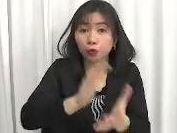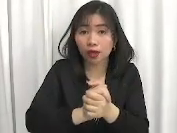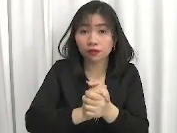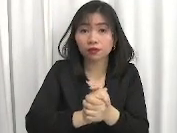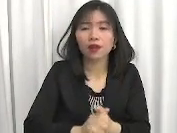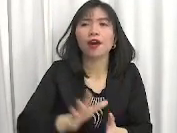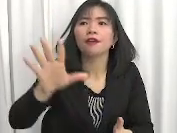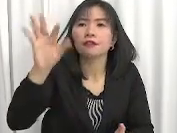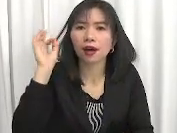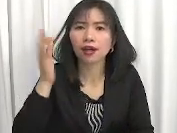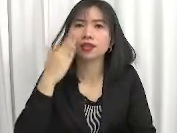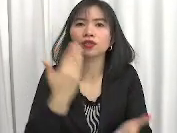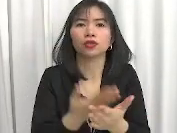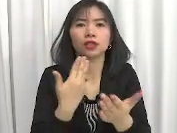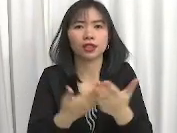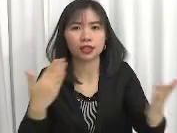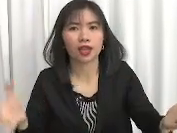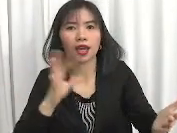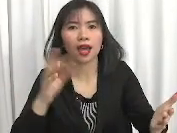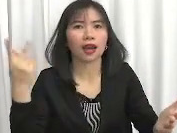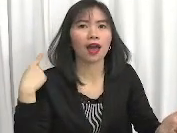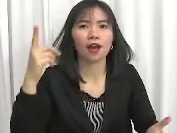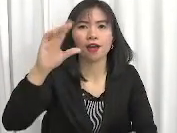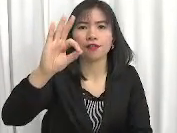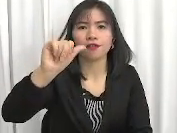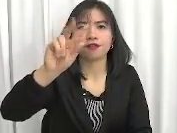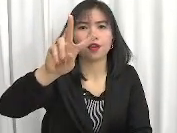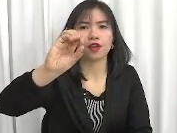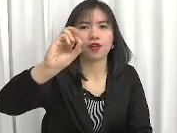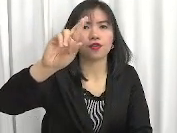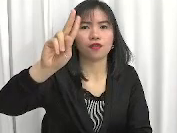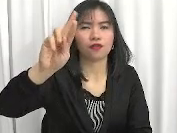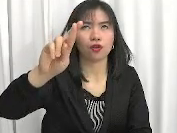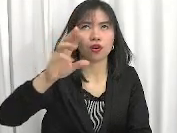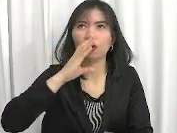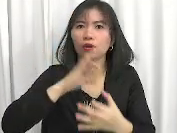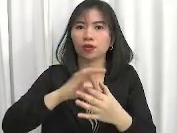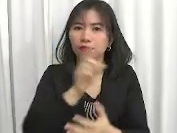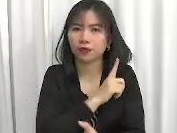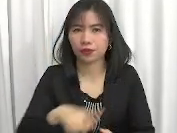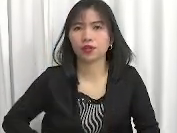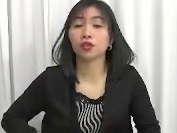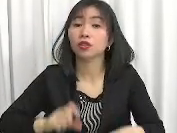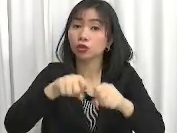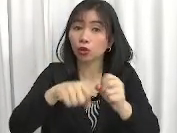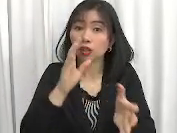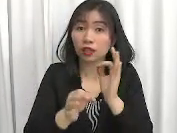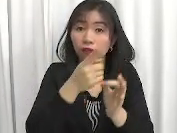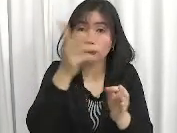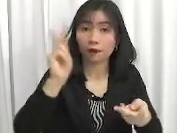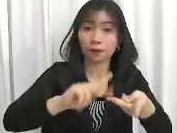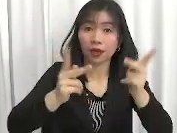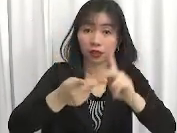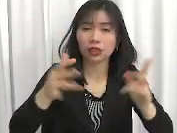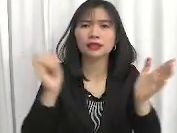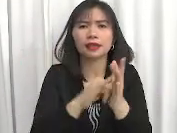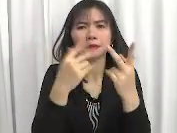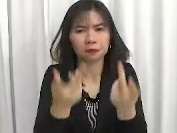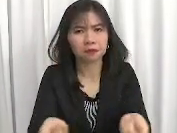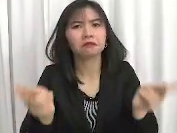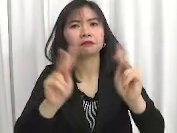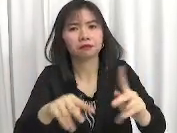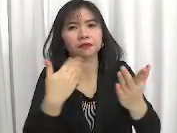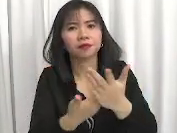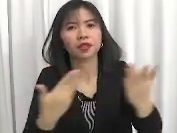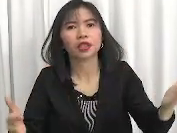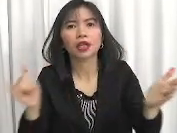favor of the Lord. Mm. So, nung tayo nagkaroon ng asawa, sabi ko, talagang precious thing yung bagay na yan. Tama yan. At yan ay galing sa